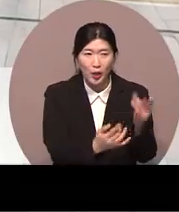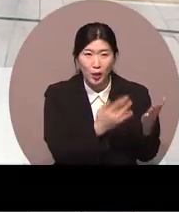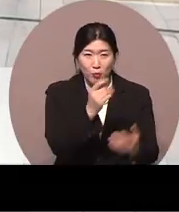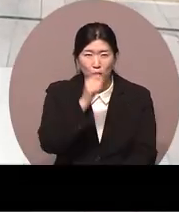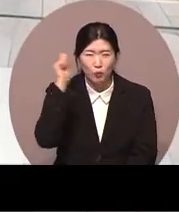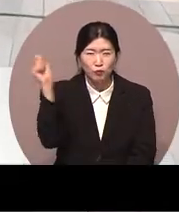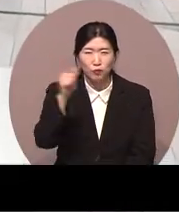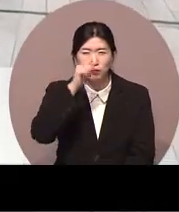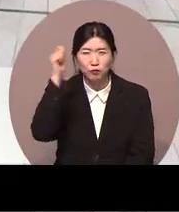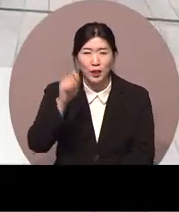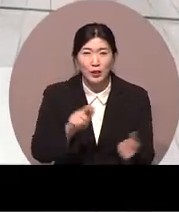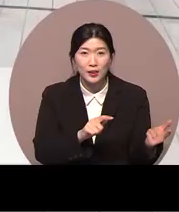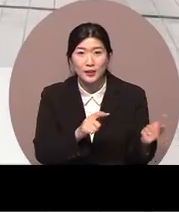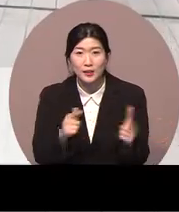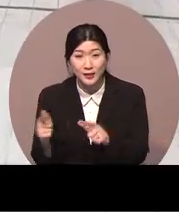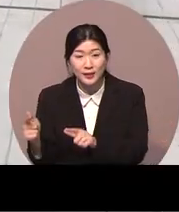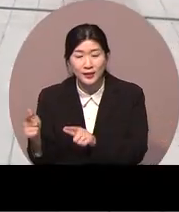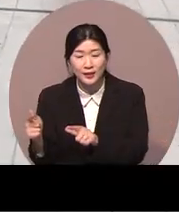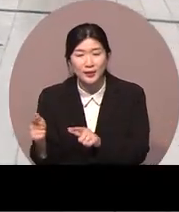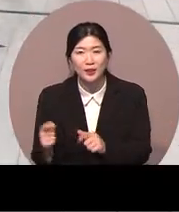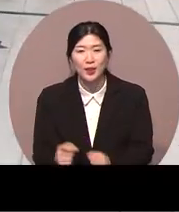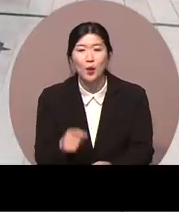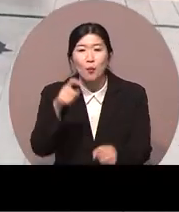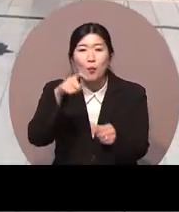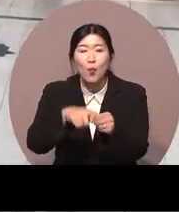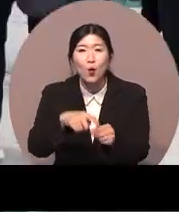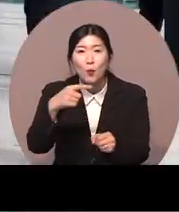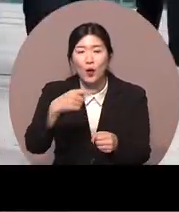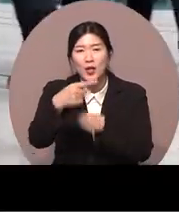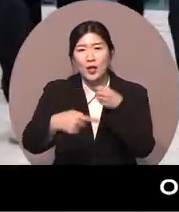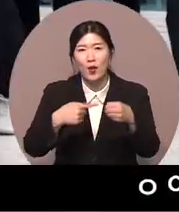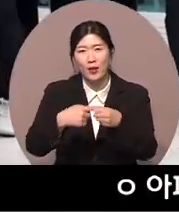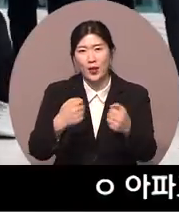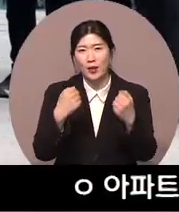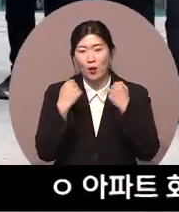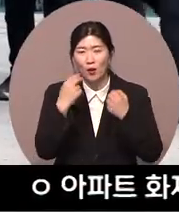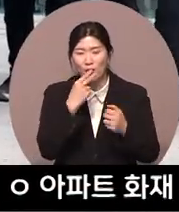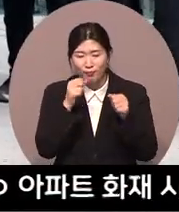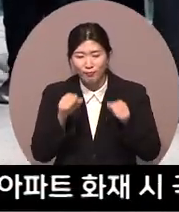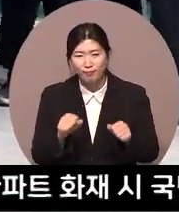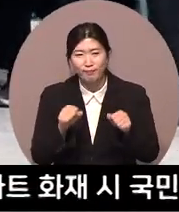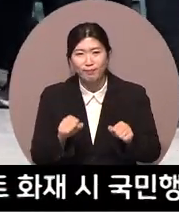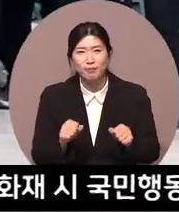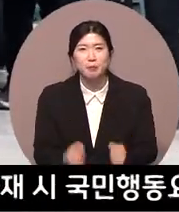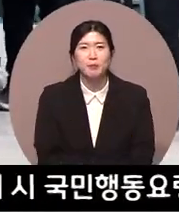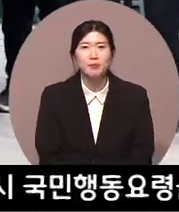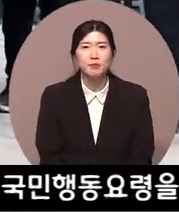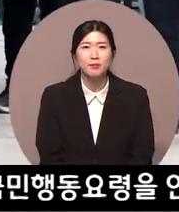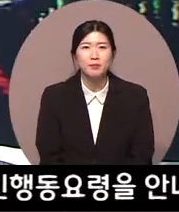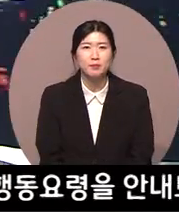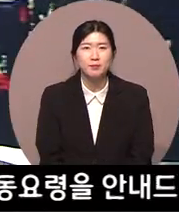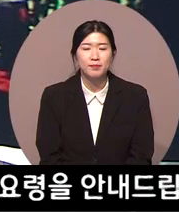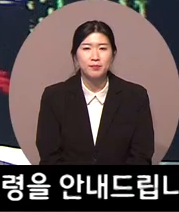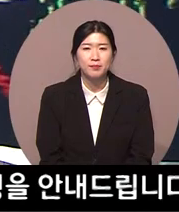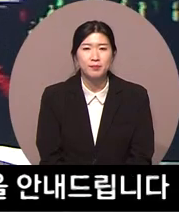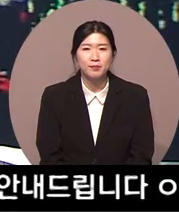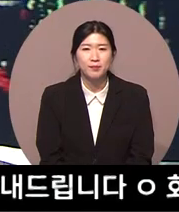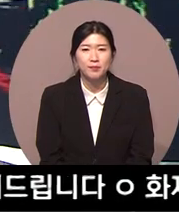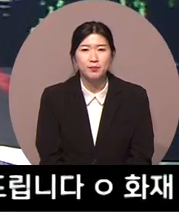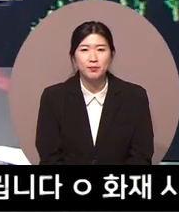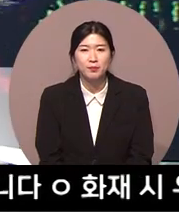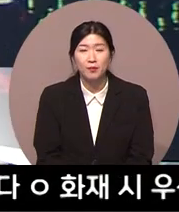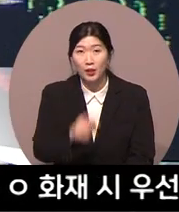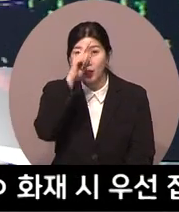지불 놀이 가리대 세우기 등이 펼쳐져 한해의 안녕과 풍년을 빌었습니다